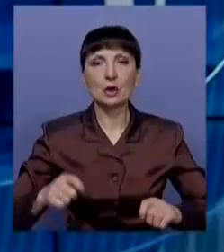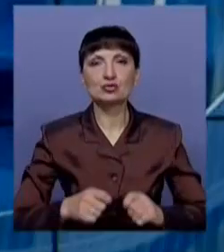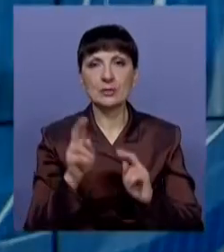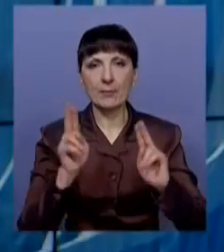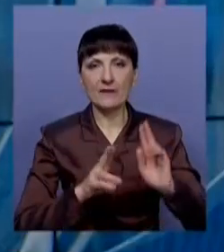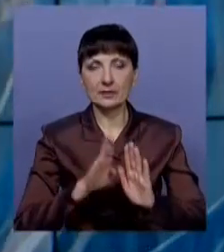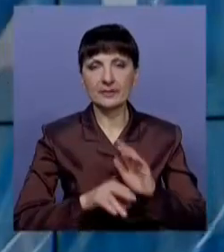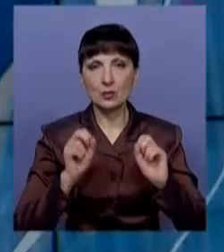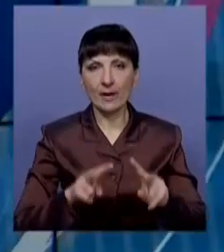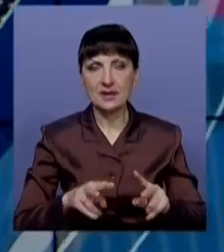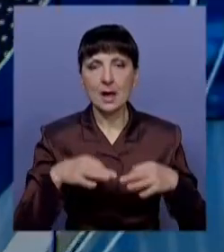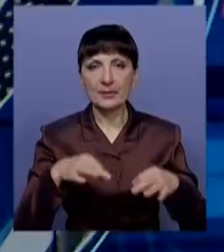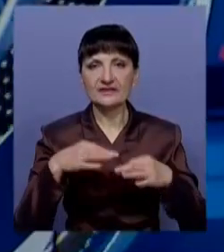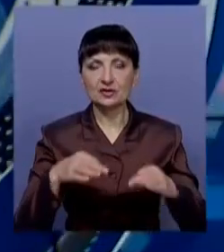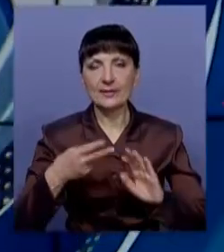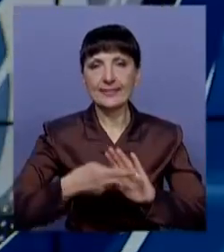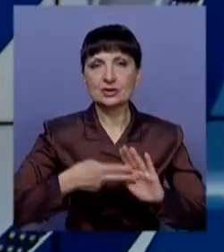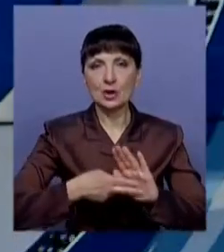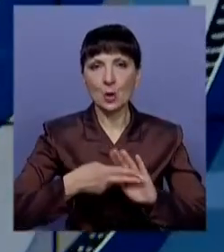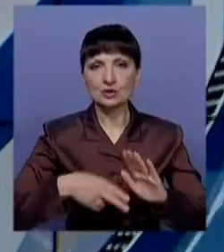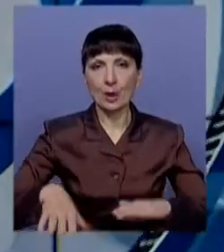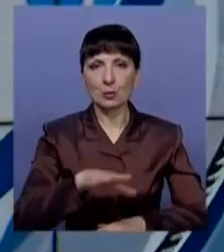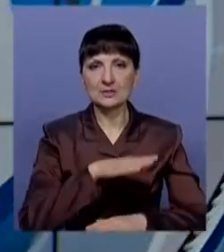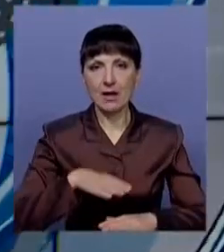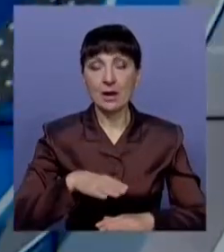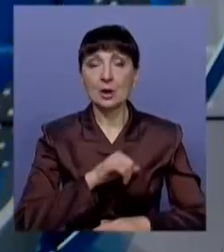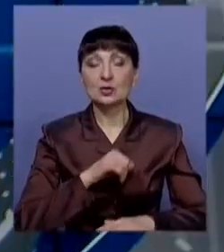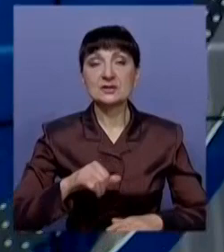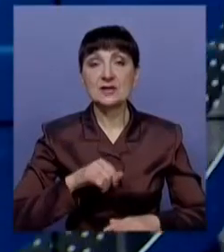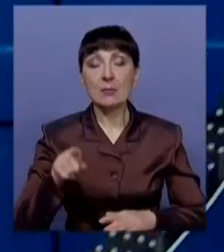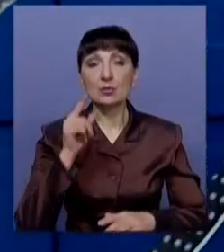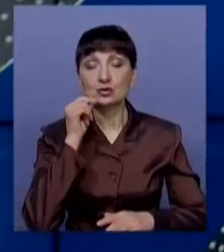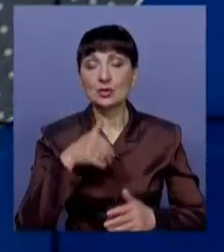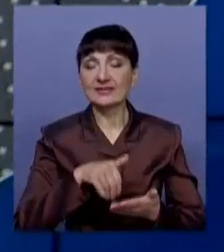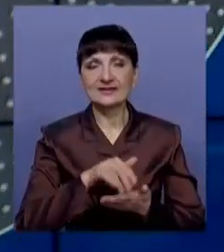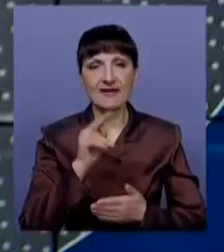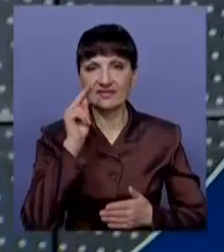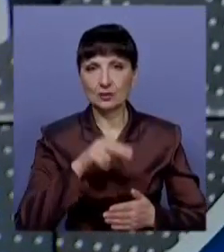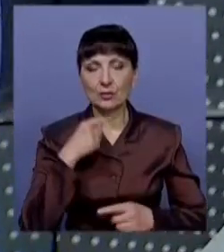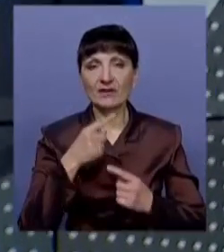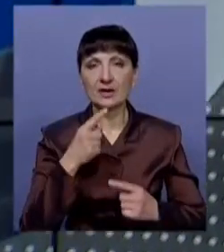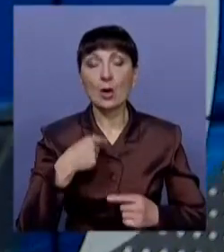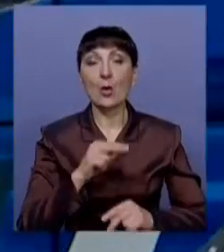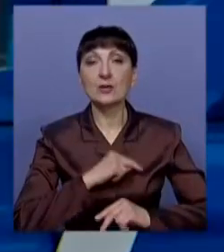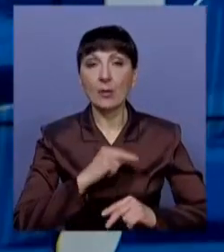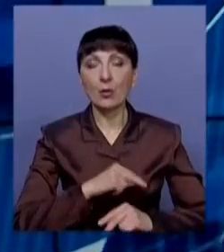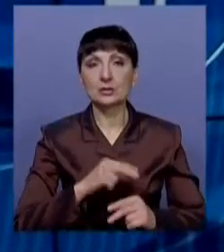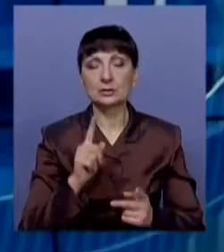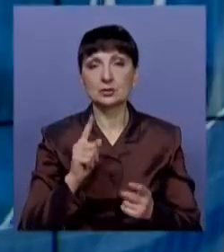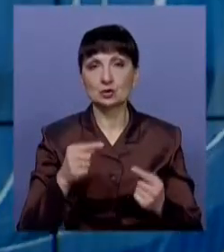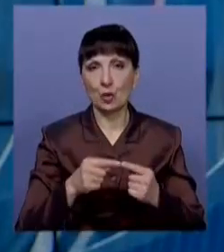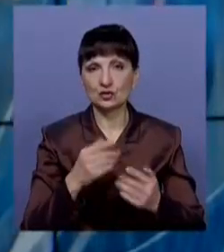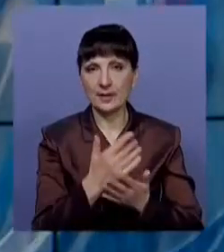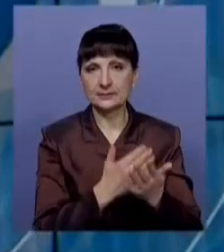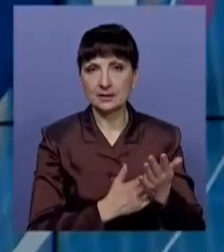правил безопасности при движении на железнодорожных путях. Но сам Ахмеджанов вину отрицает и заявляет, что действовал по инструкции.